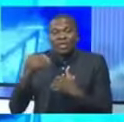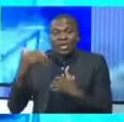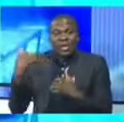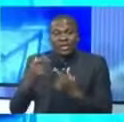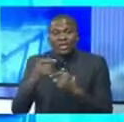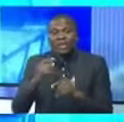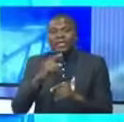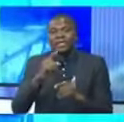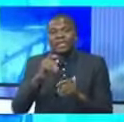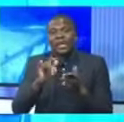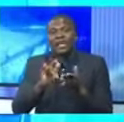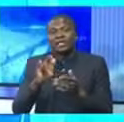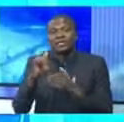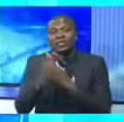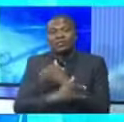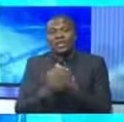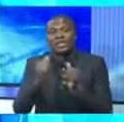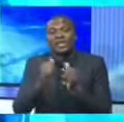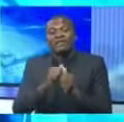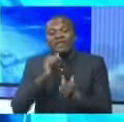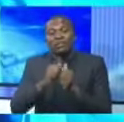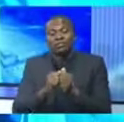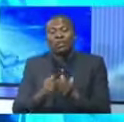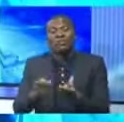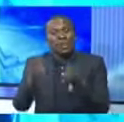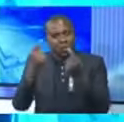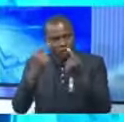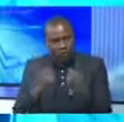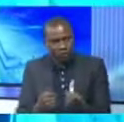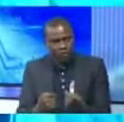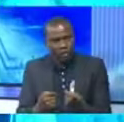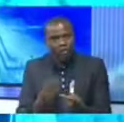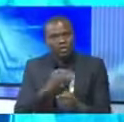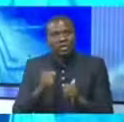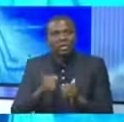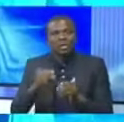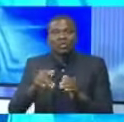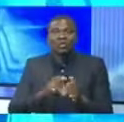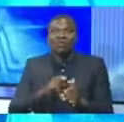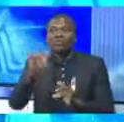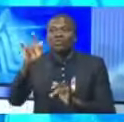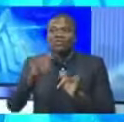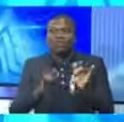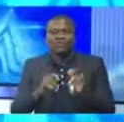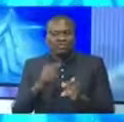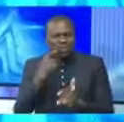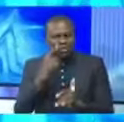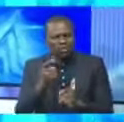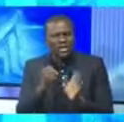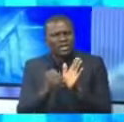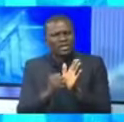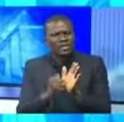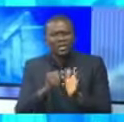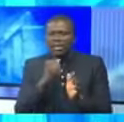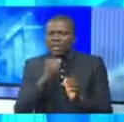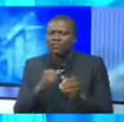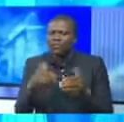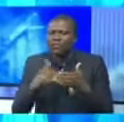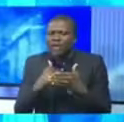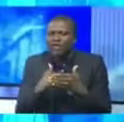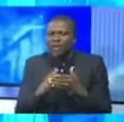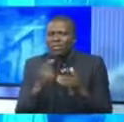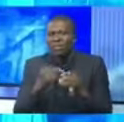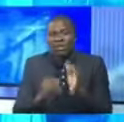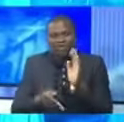zone à risque, qu'on revient et qu'au cours du voyage, on présente des signes, il ne faut pas hésiter, il faut